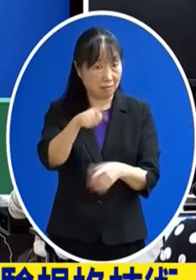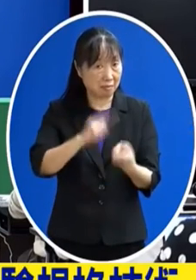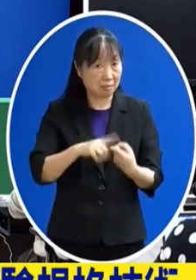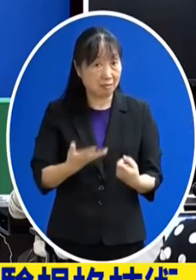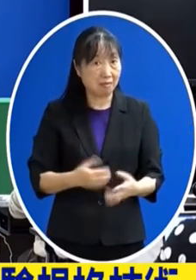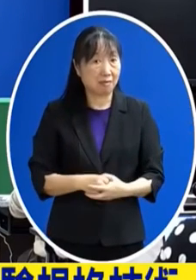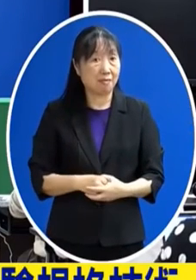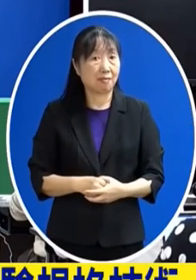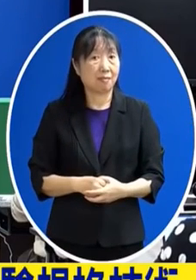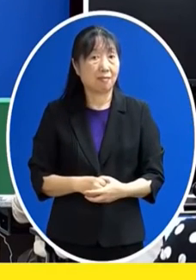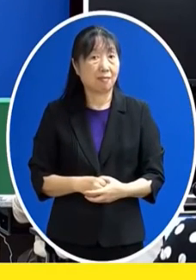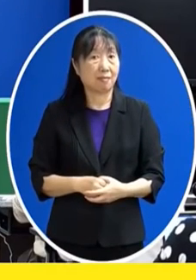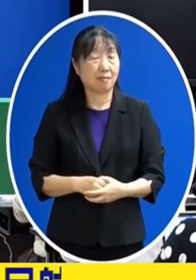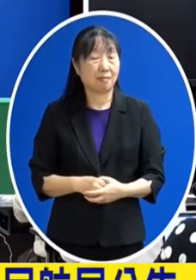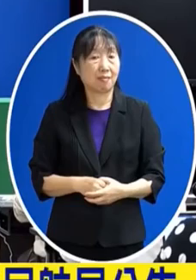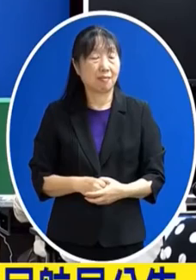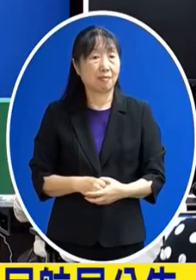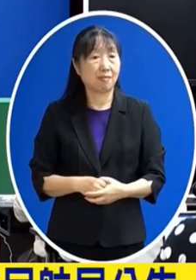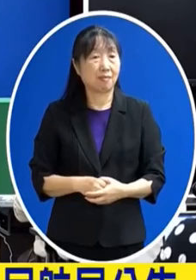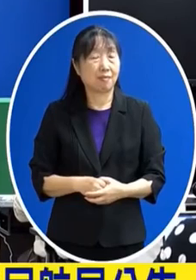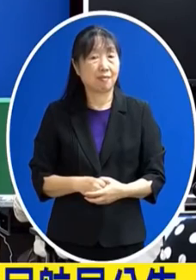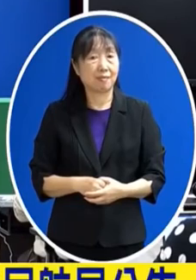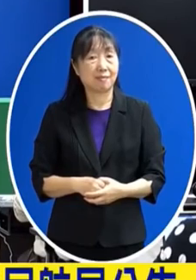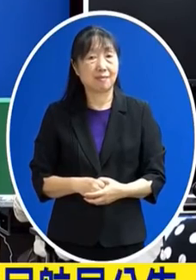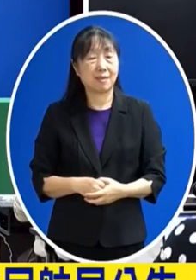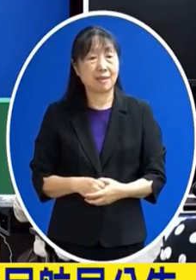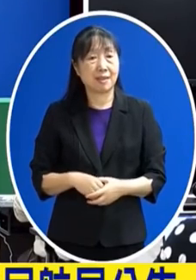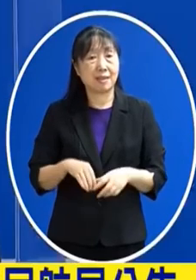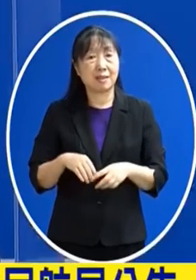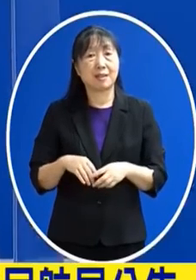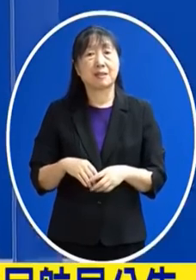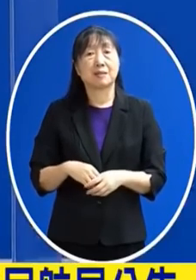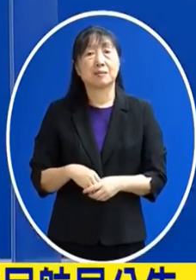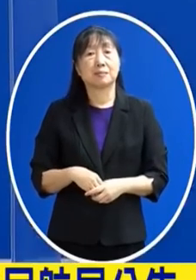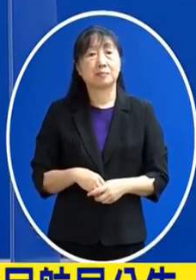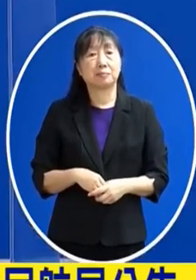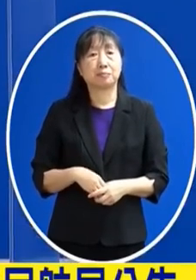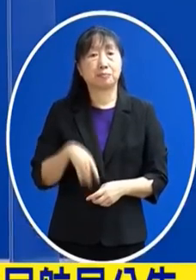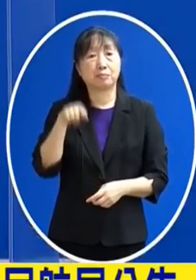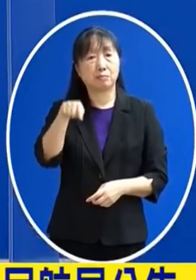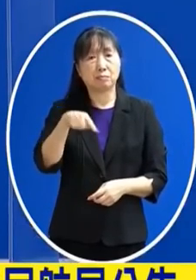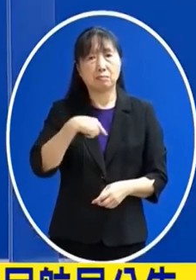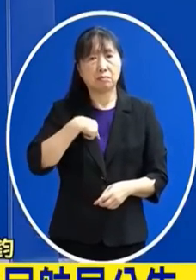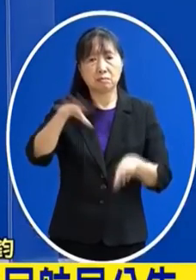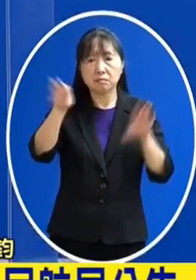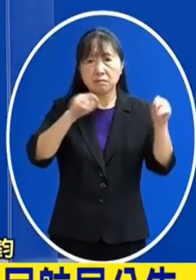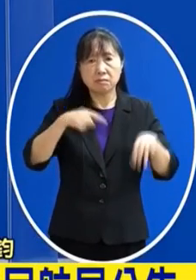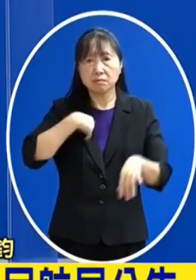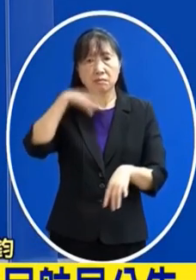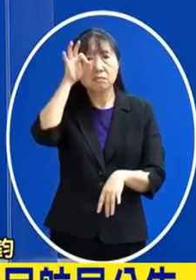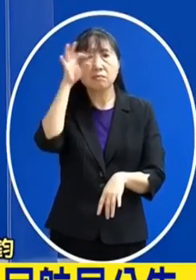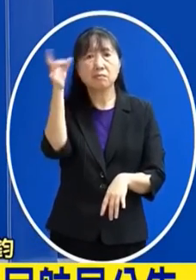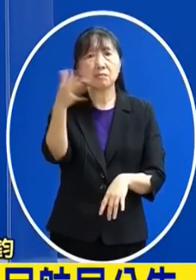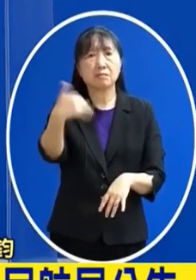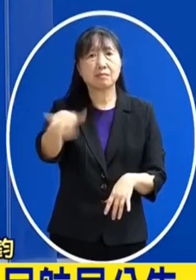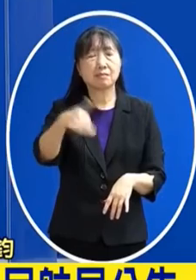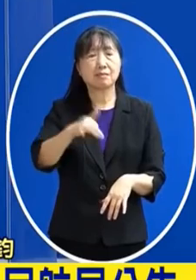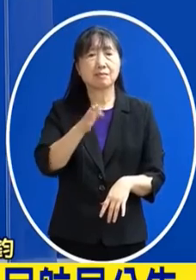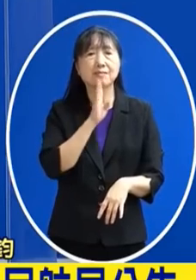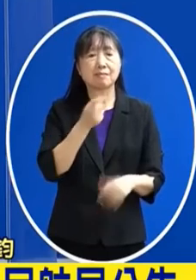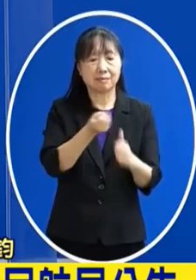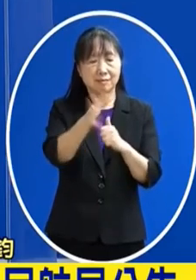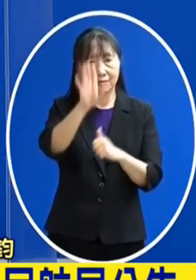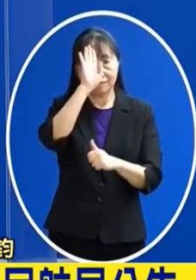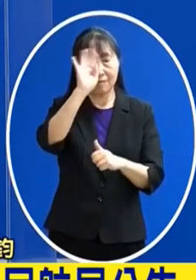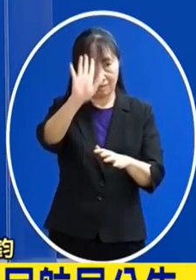谢。 来，那个罗富有没有看到这一类的讯息来？ 我倒是没有看到这样的研究，不过我们传染病里面